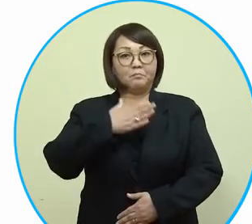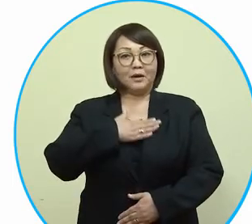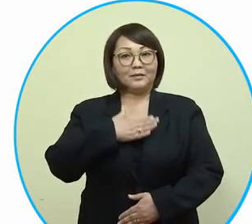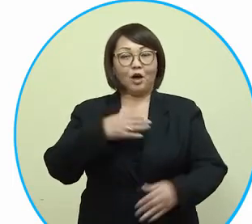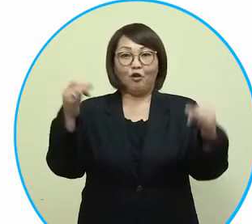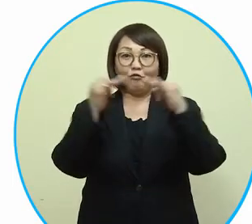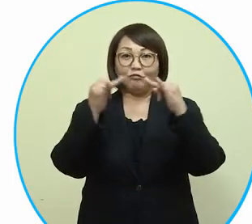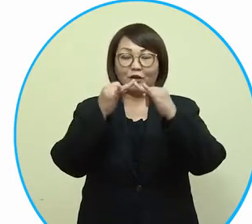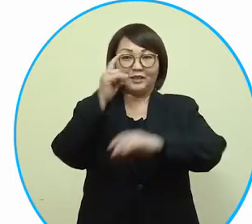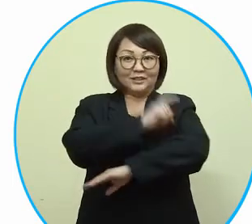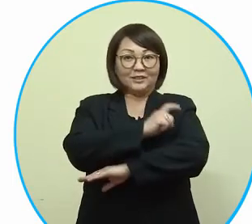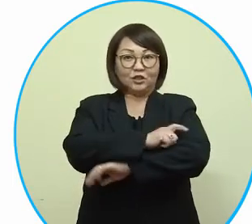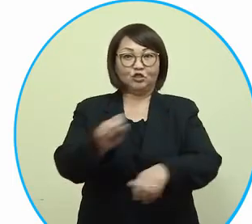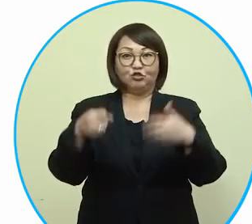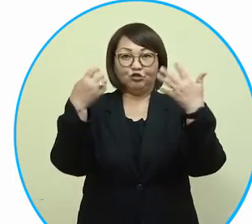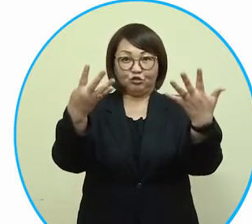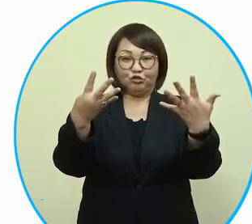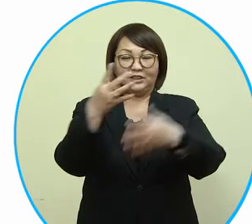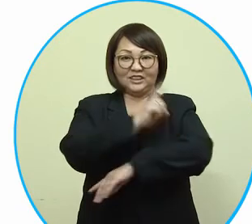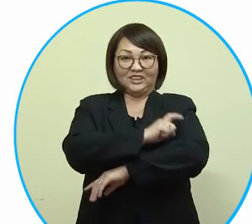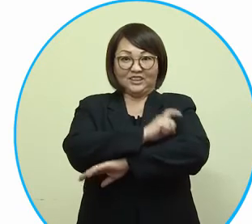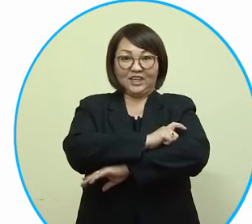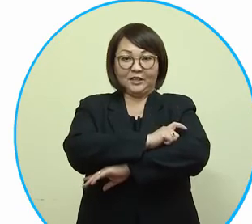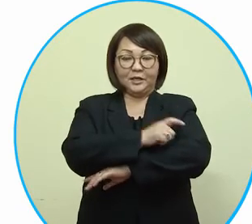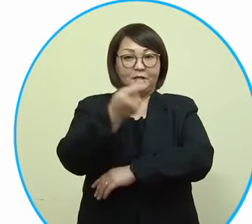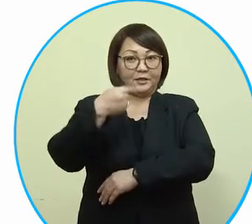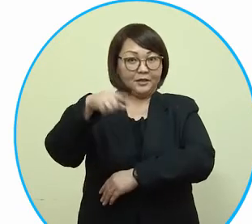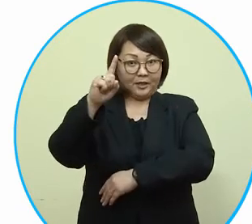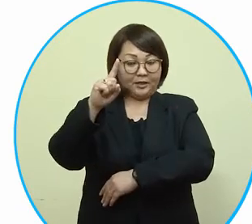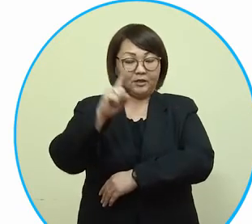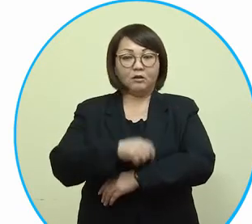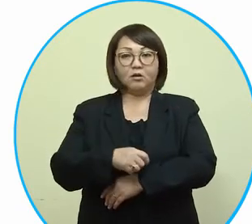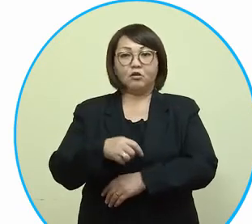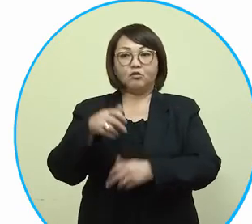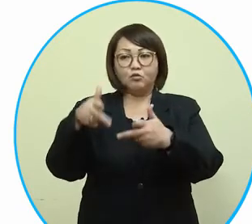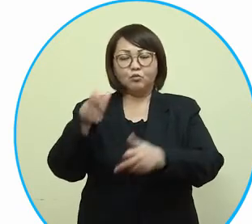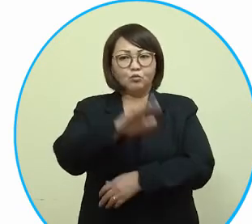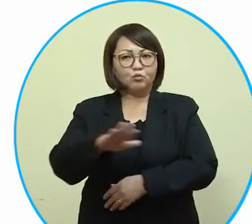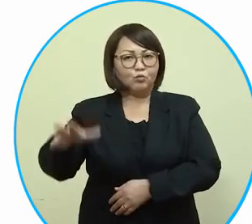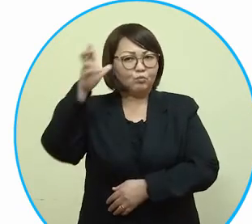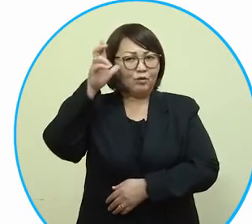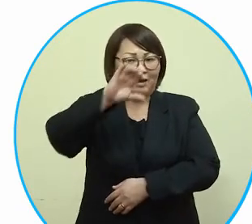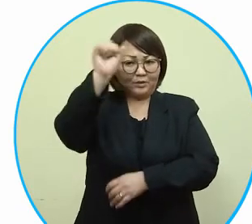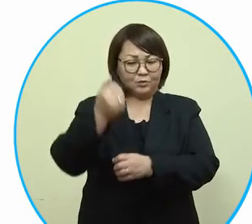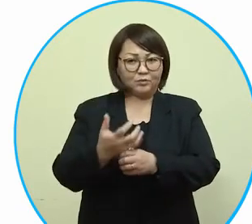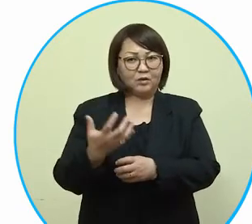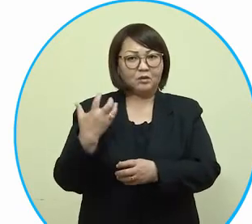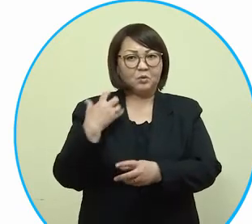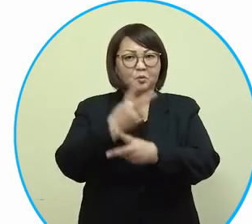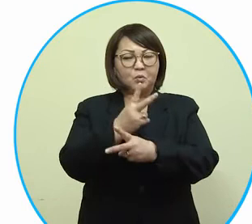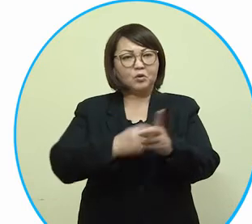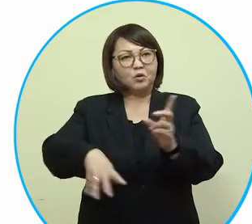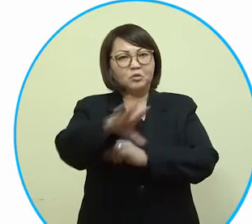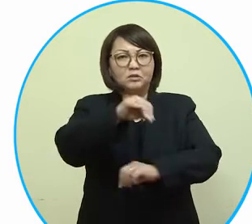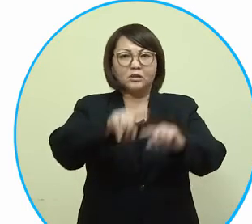МАНОЙ ОНЛАЙ ХИЧИЛ ЮЮСНН ВИДА ОШЧИЛ ДЭЙС БУРДН, НЕГДУГАР АГУЛОГН ОЛОГТАГОАЗ ЗЕРүүг ХЮШЛИЙН БЕРГШИИЛ ДЭЙ ҮЩДИЙН БОЛУСОРЛИЙ АСУДЛАХ ХУВЛЬ